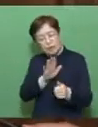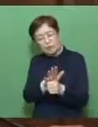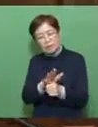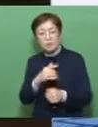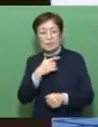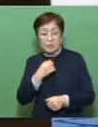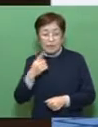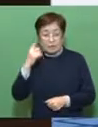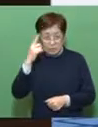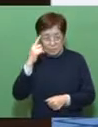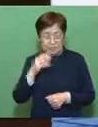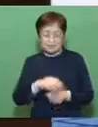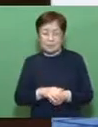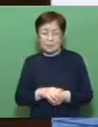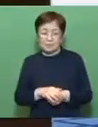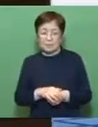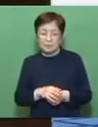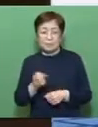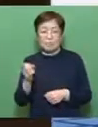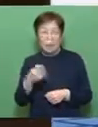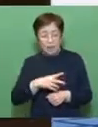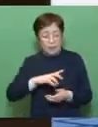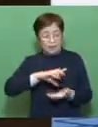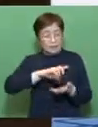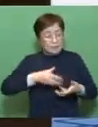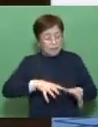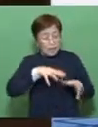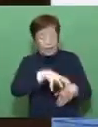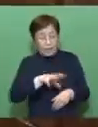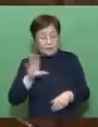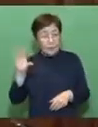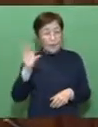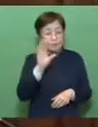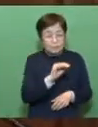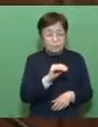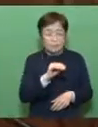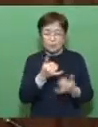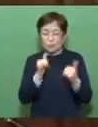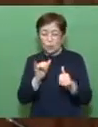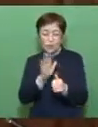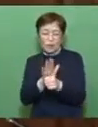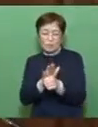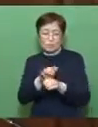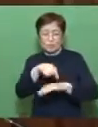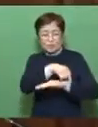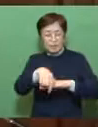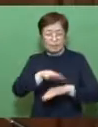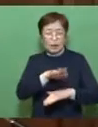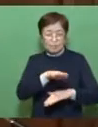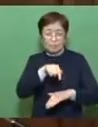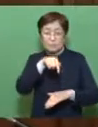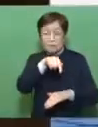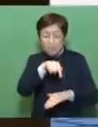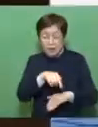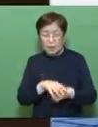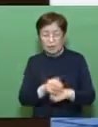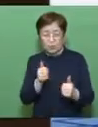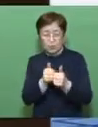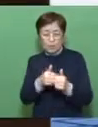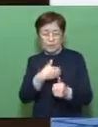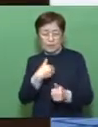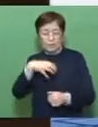3番目はね田舎で街道プロジェクトっていうのを始めましてはい相談窓口をあのワンストップでできる